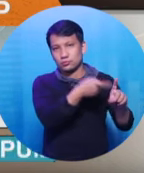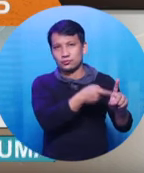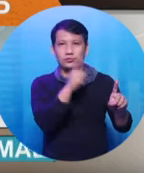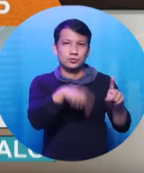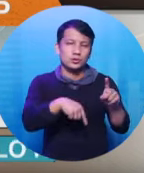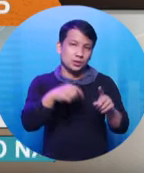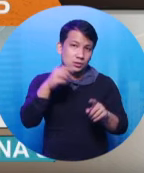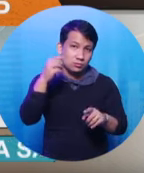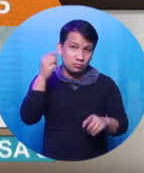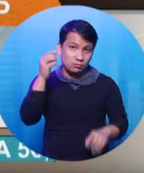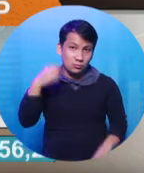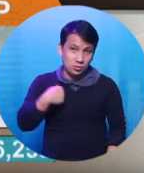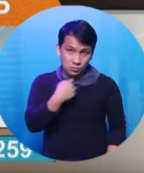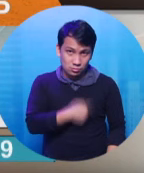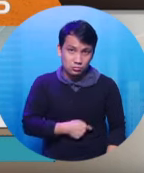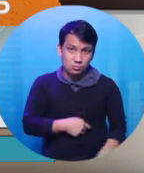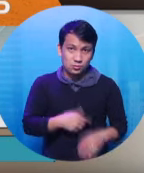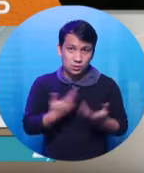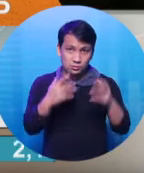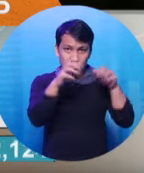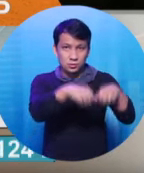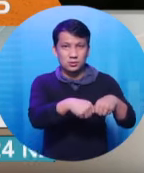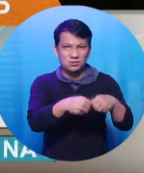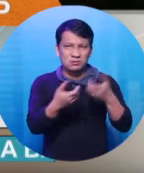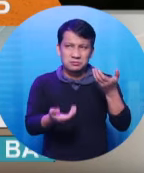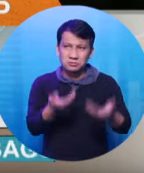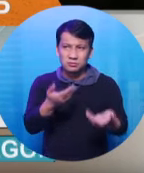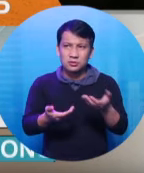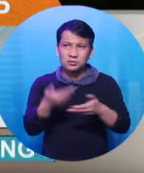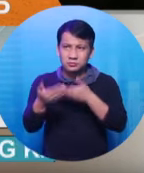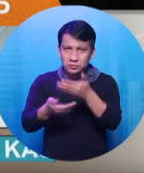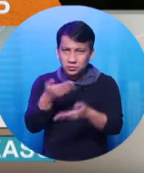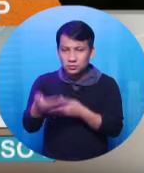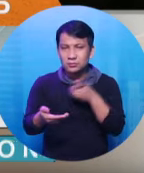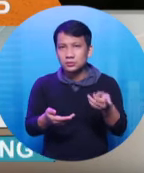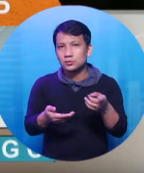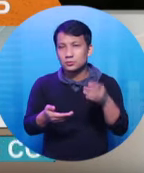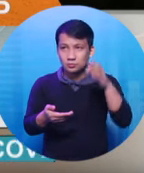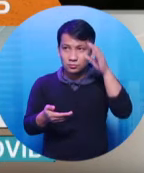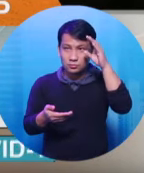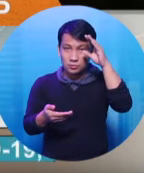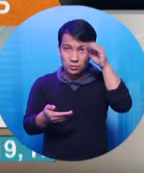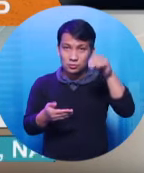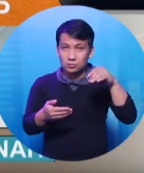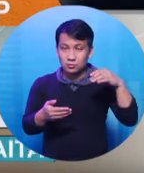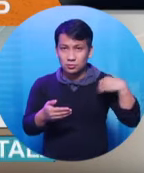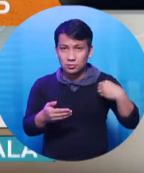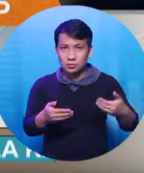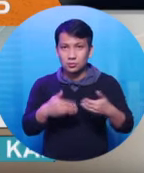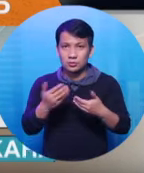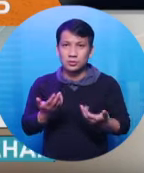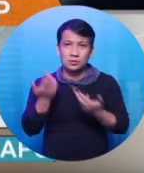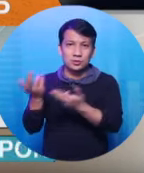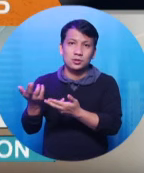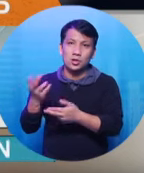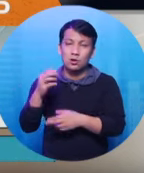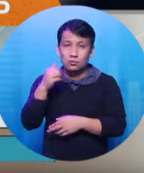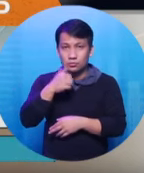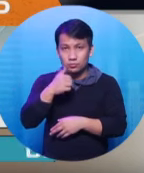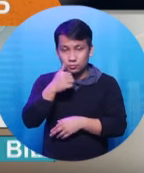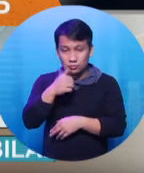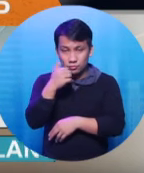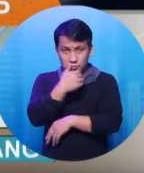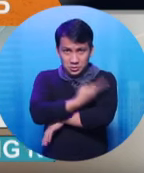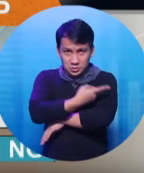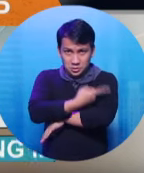So, yun po, nung na-aresto po, nag-undergo po ng procedure itong ating arrested suspect hanggang po ma-refer siya sa Women's Desk at kami naman